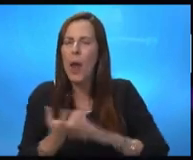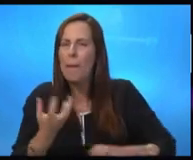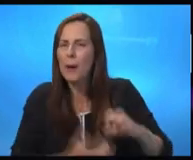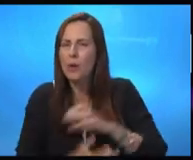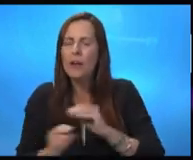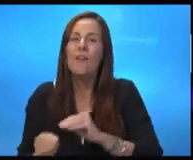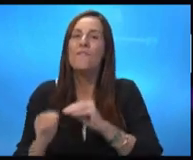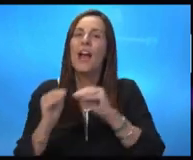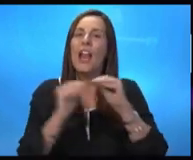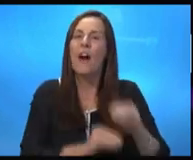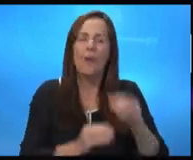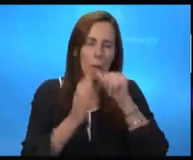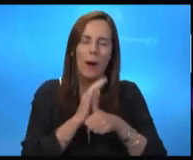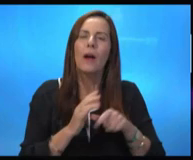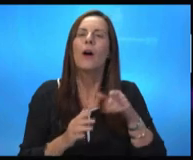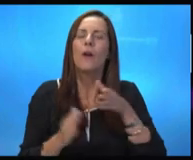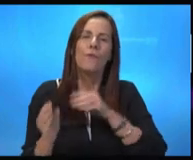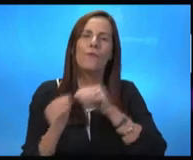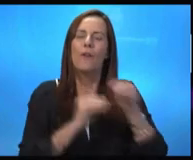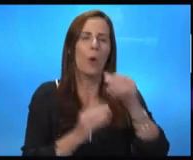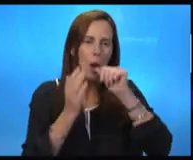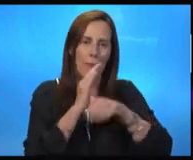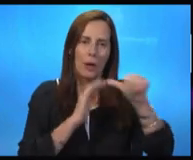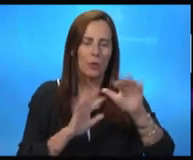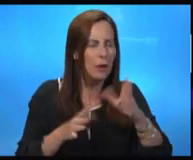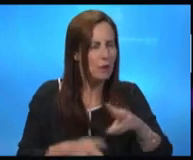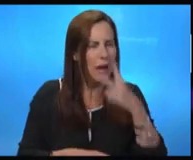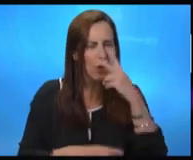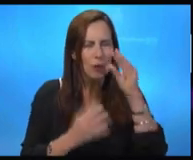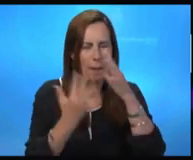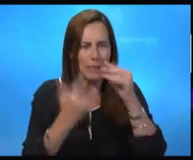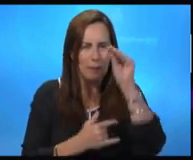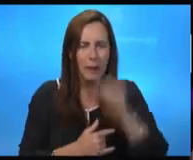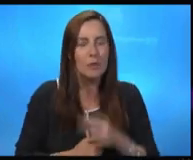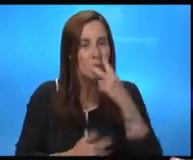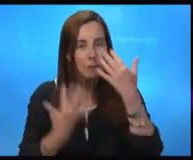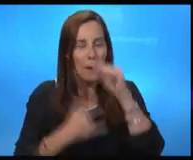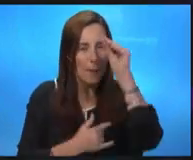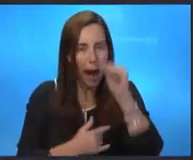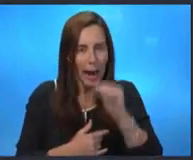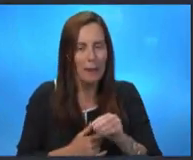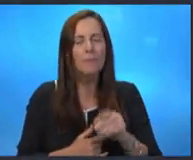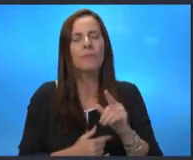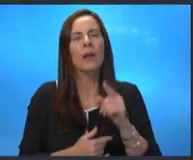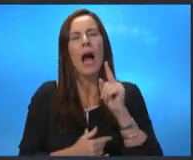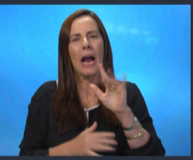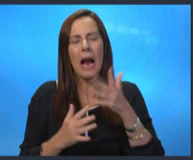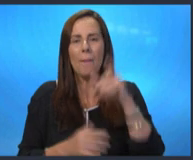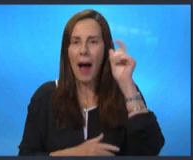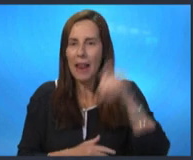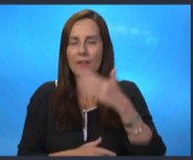ולעבור בנק, הלכו ועברו לאיגוד. אולי נוכל לראות את הנתונים כשמסתכלים על נתח השוק הזה, רומי, על כמה אלפי